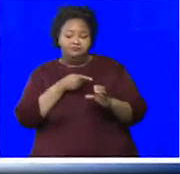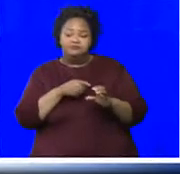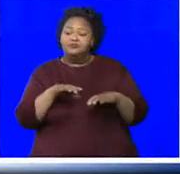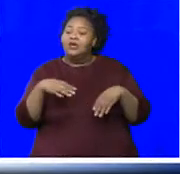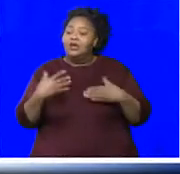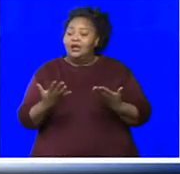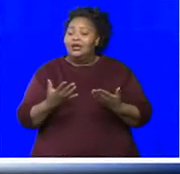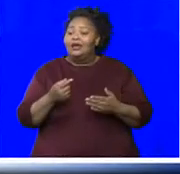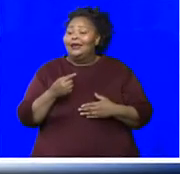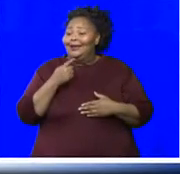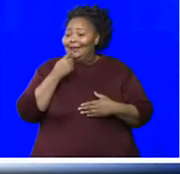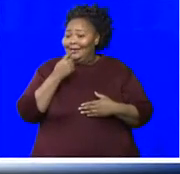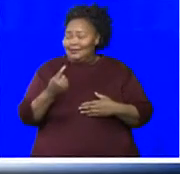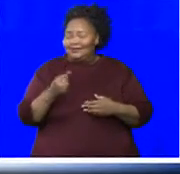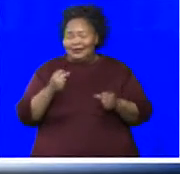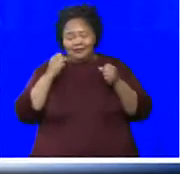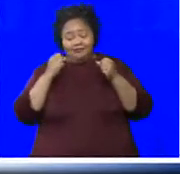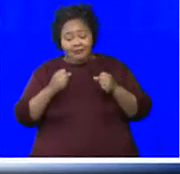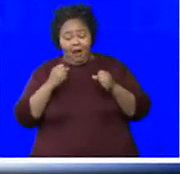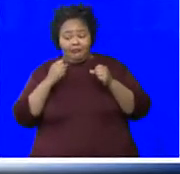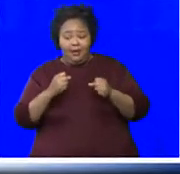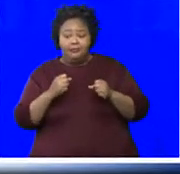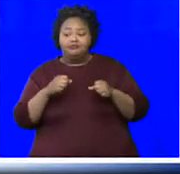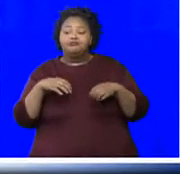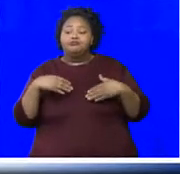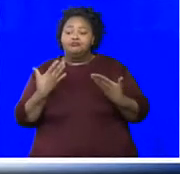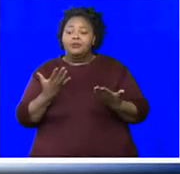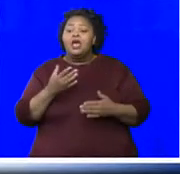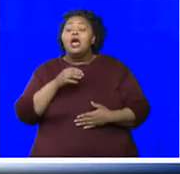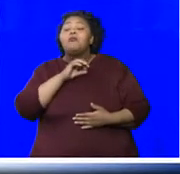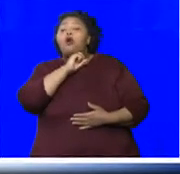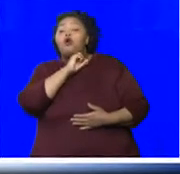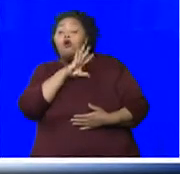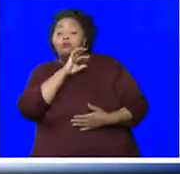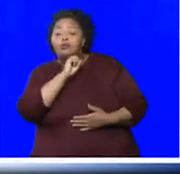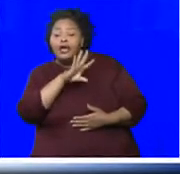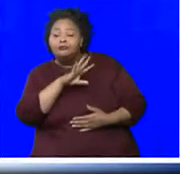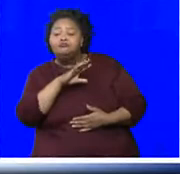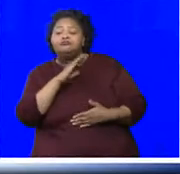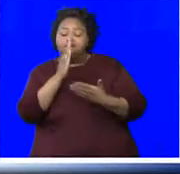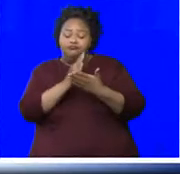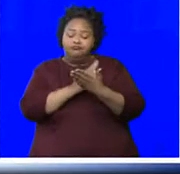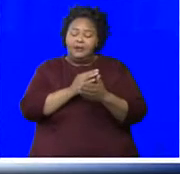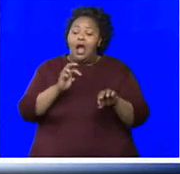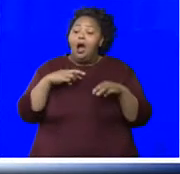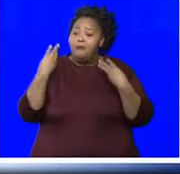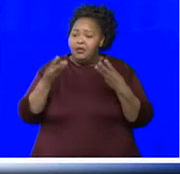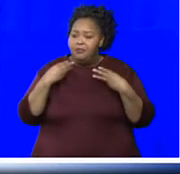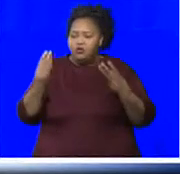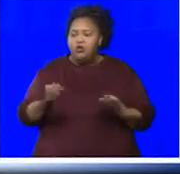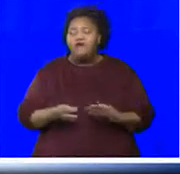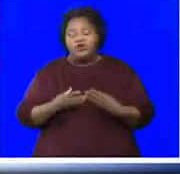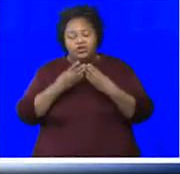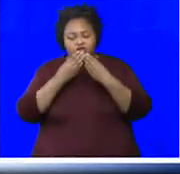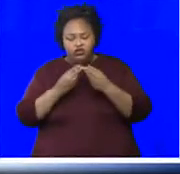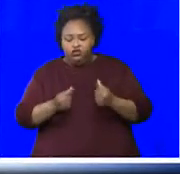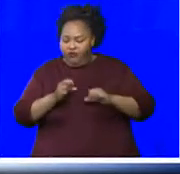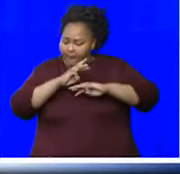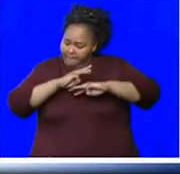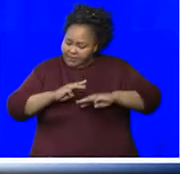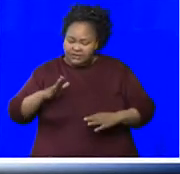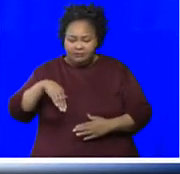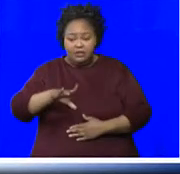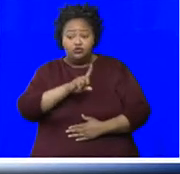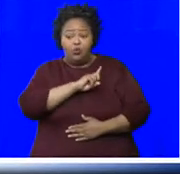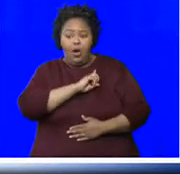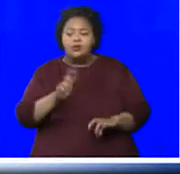tini ligcizelela bomcoko bekuthola tindlela tekuvakalisa nekulungisa tikhalo ngendlela lenekuthula kude kungato ukuchubeka